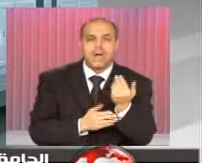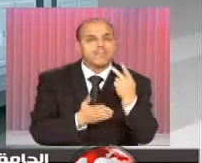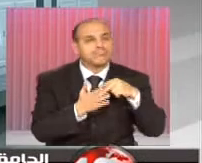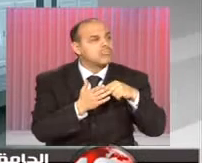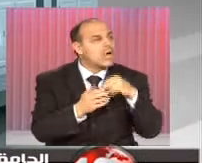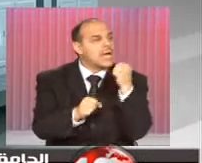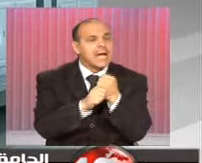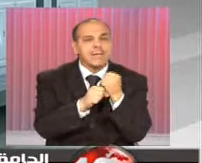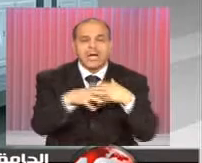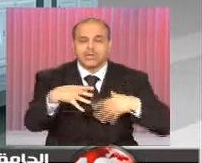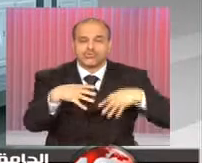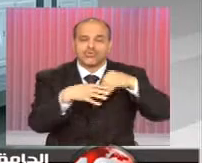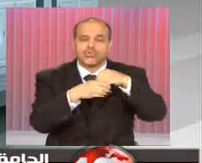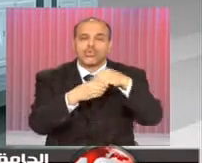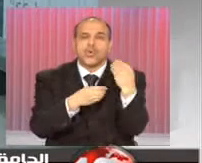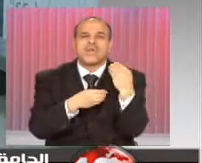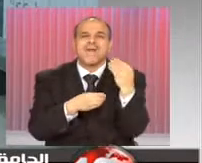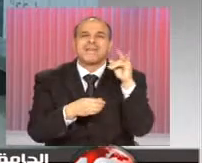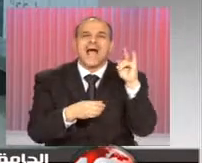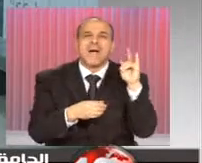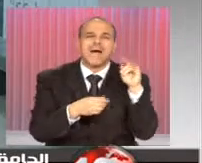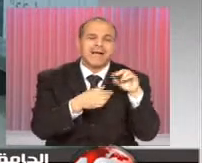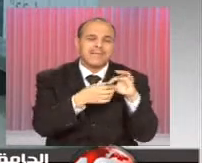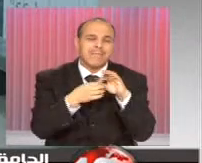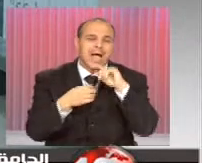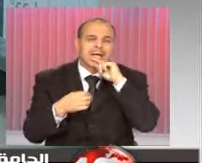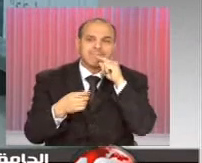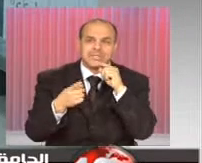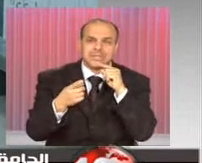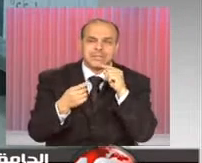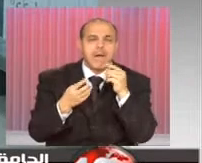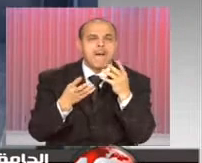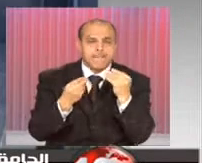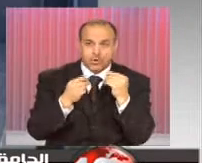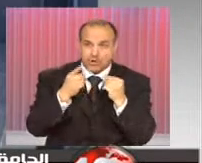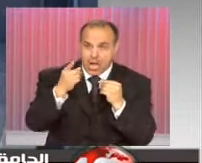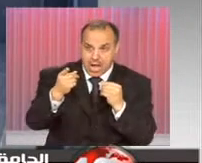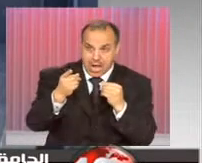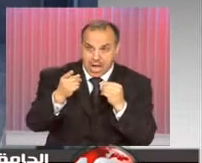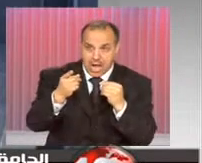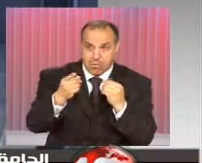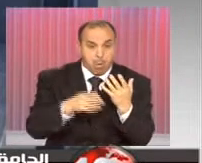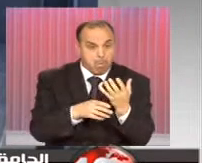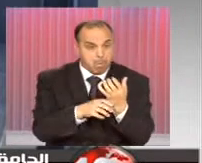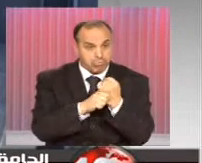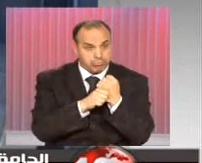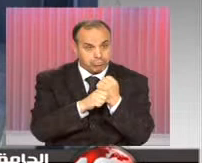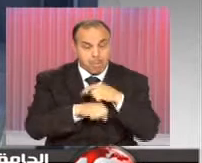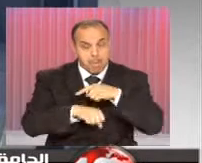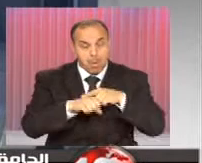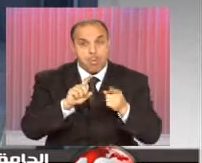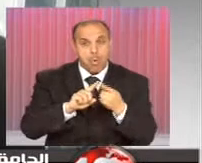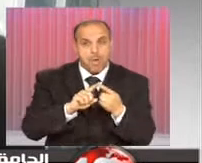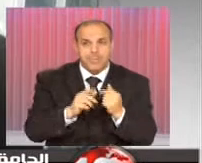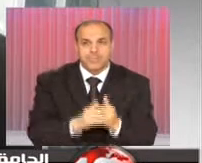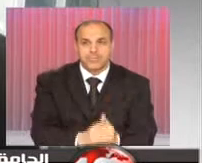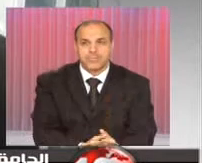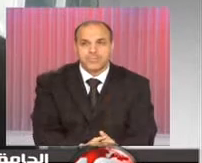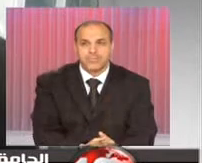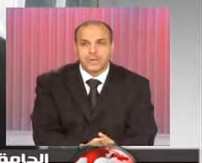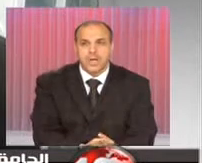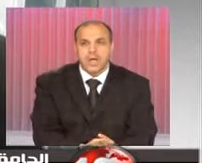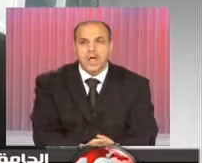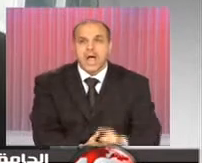التنمية المندمجة بالحمى تضمن مكونات عديدة جعلت منه مكسبا بلديا هاما. في